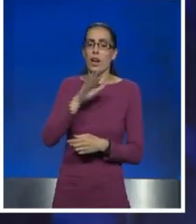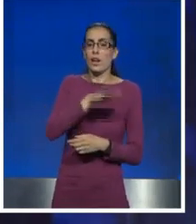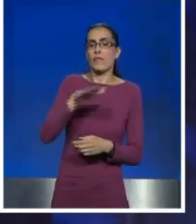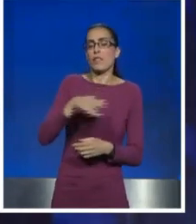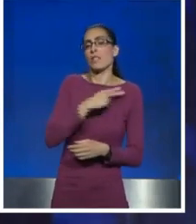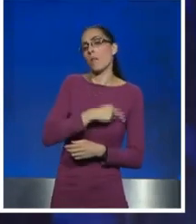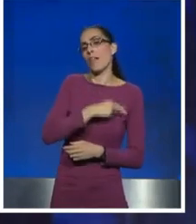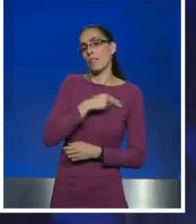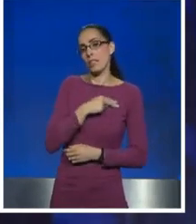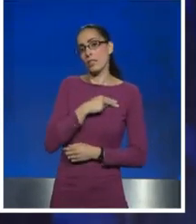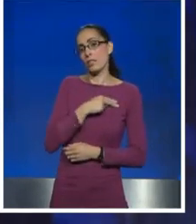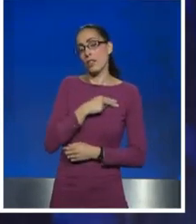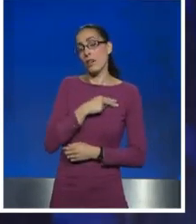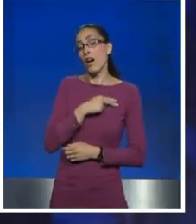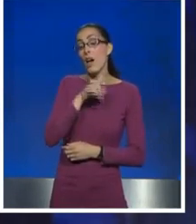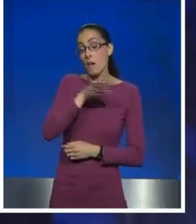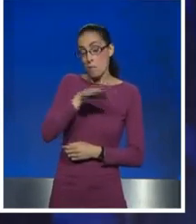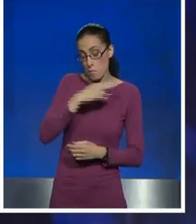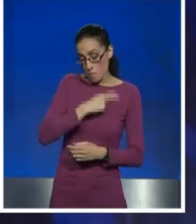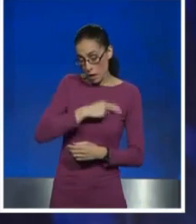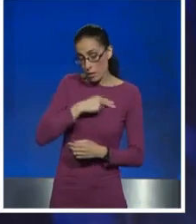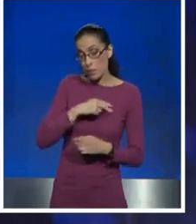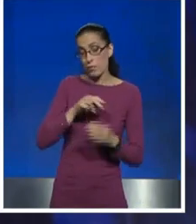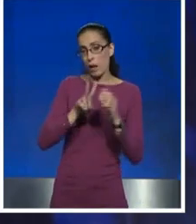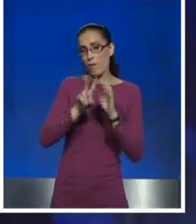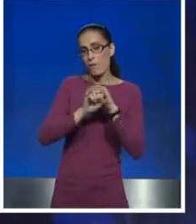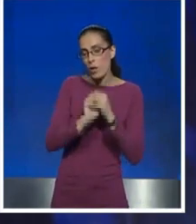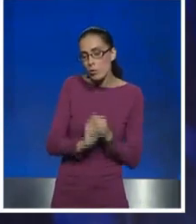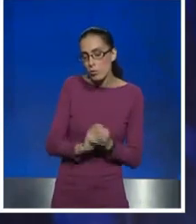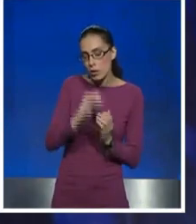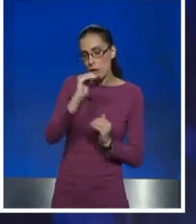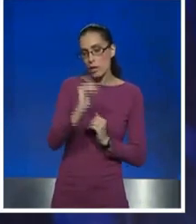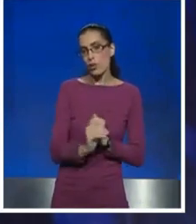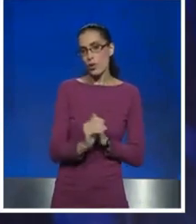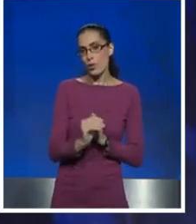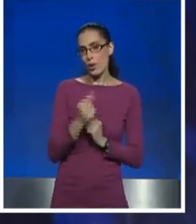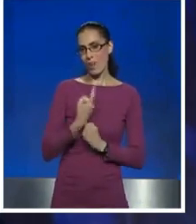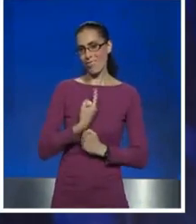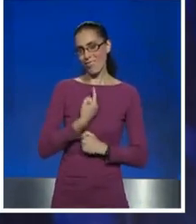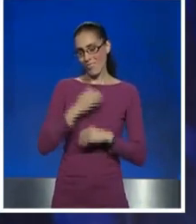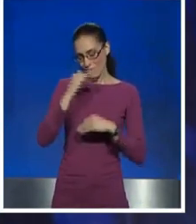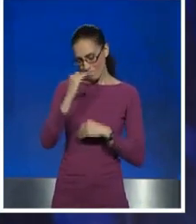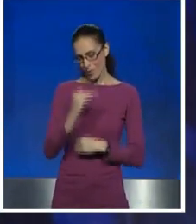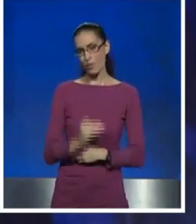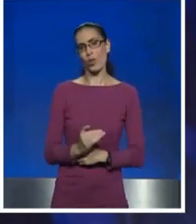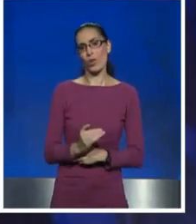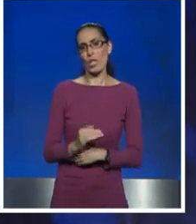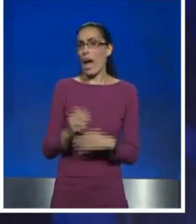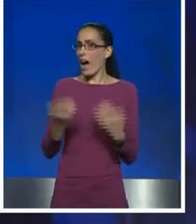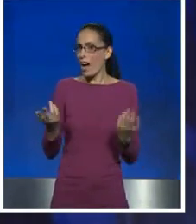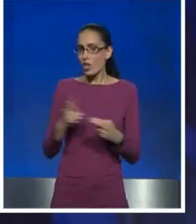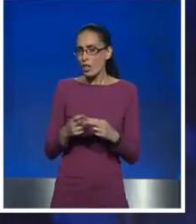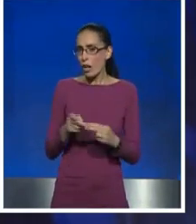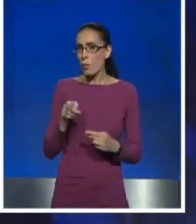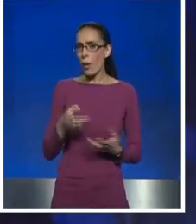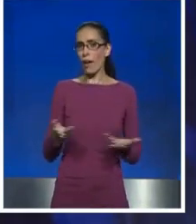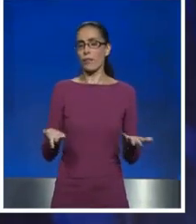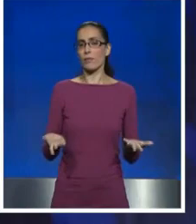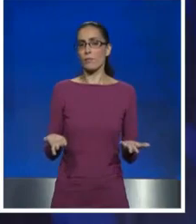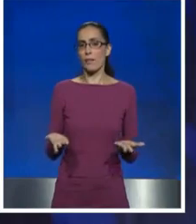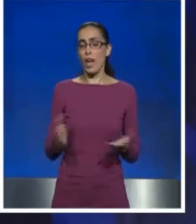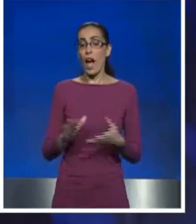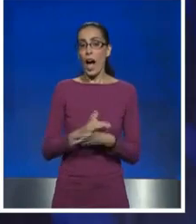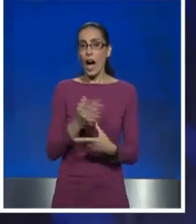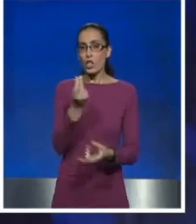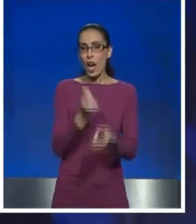jitkissrulu d-dinjità, qed imollulu drittijiet. U għalfej qed isir hekk. Għax bażikament l-ekonomiji kollha jemxu